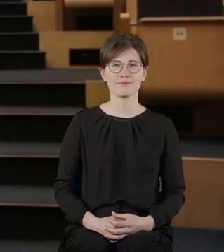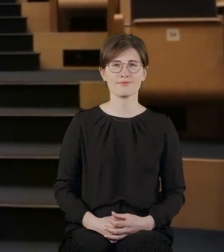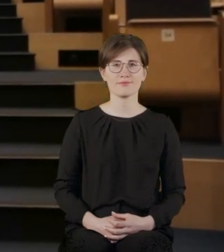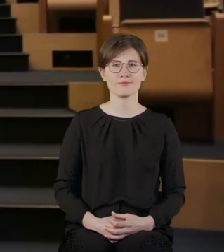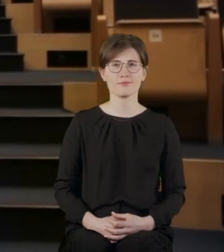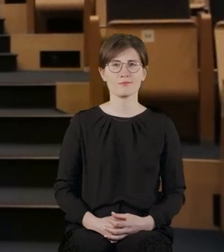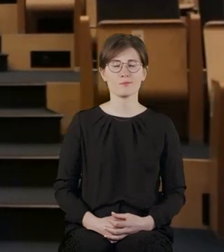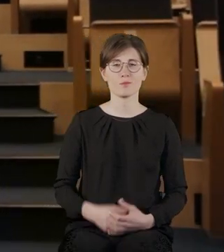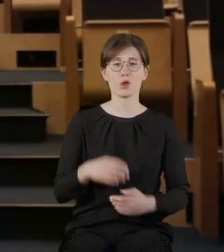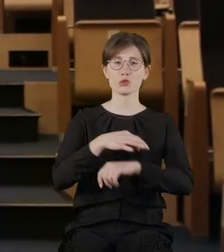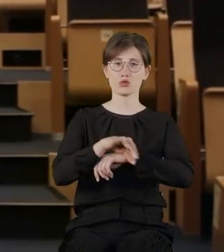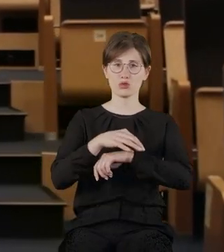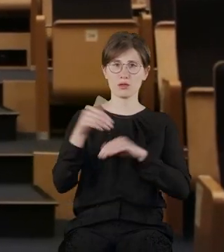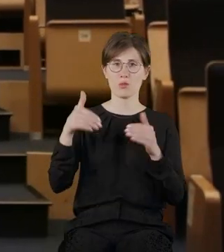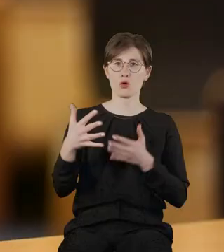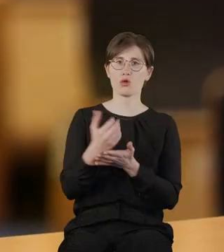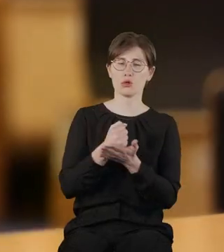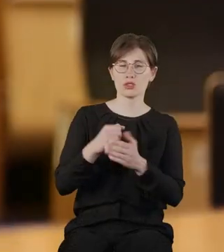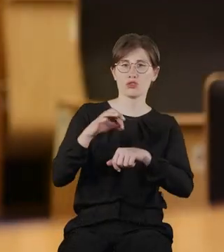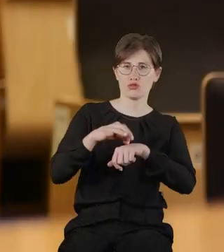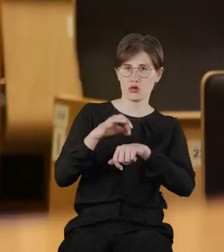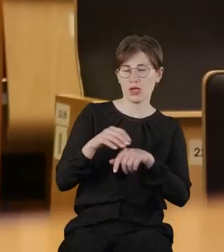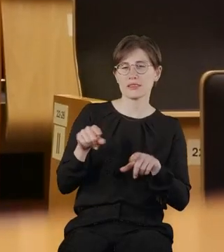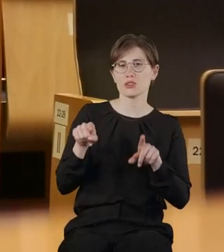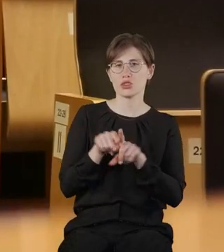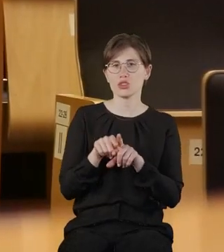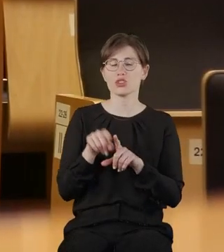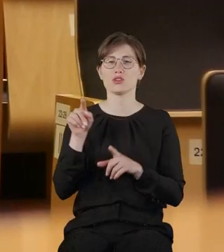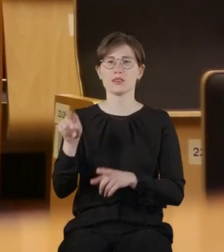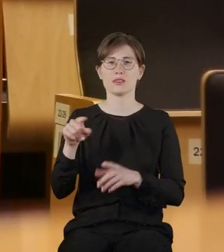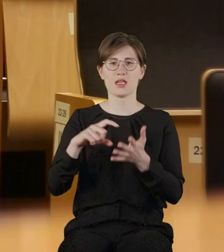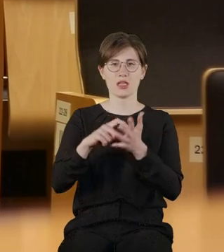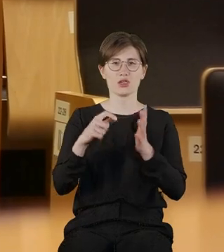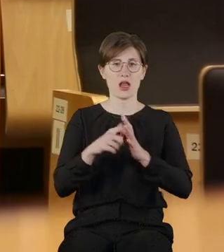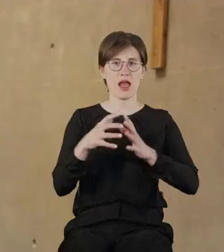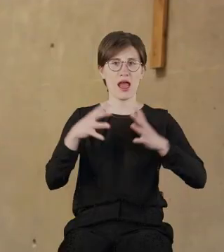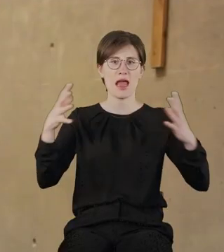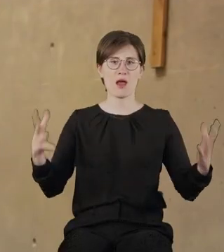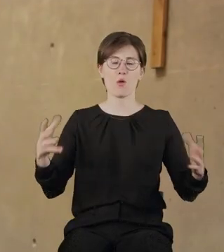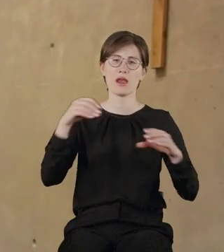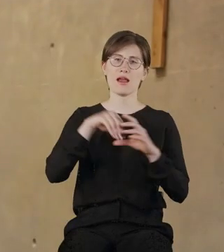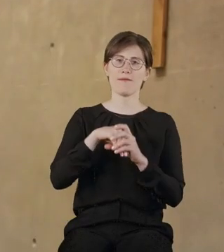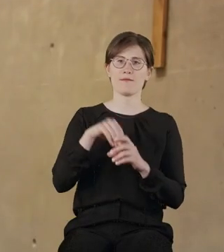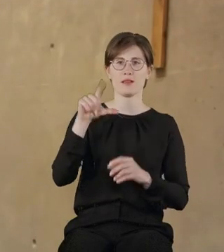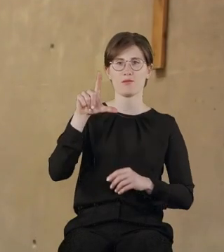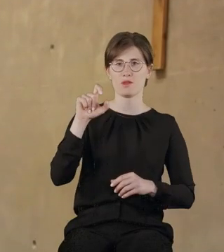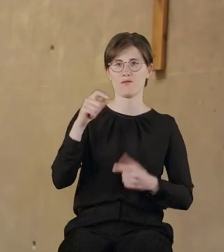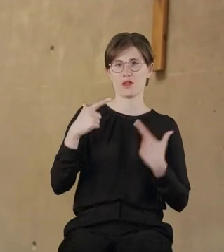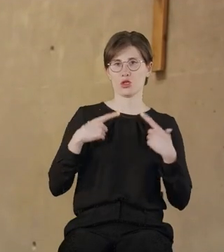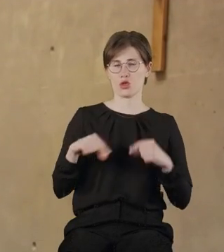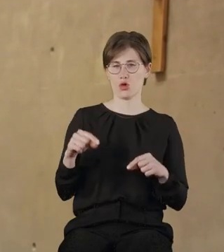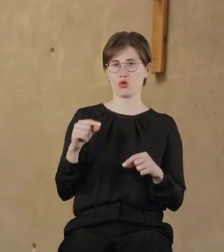Do dyspozycji studentów, doktorantów i pracowników jest m.in. aula mieszcząca ponad 200